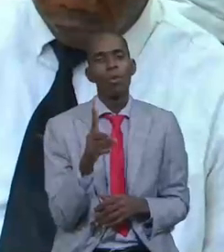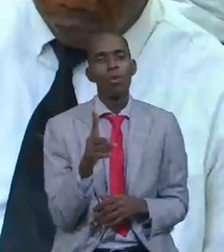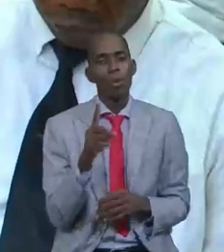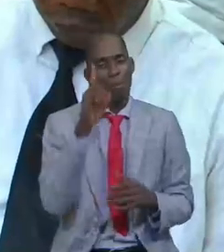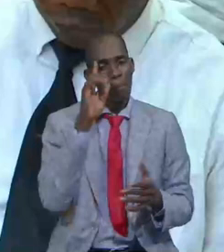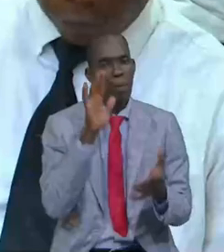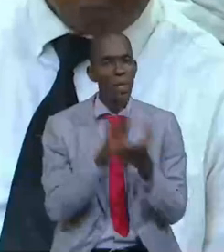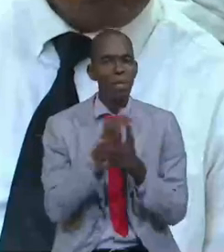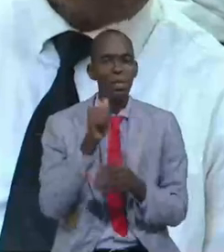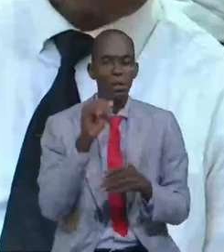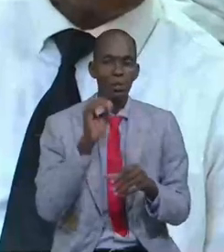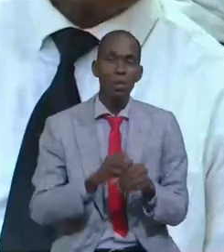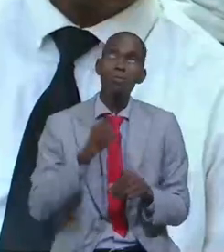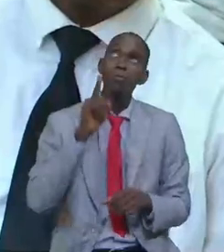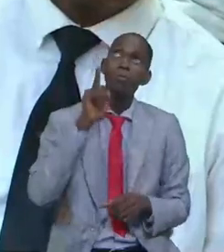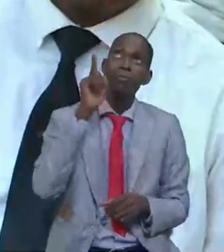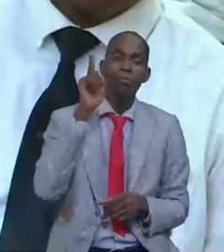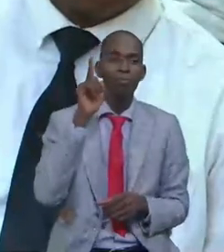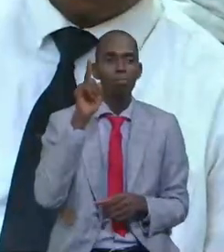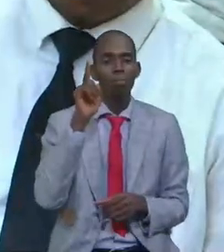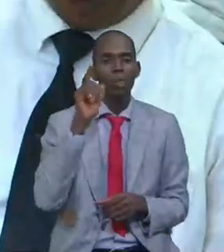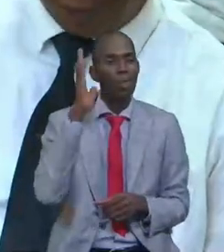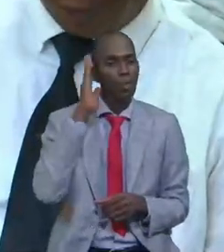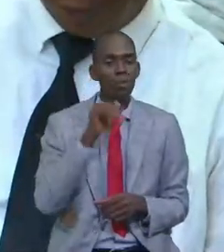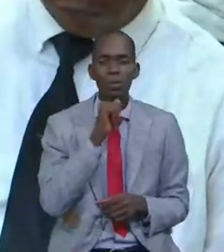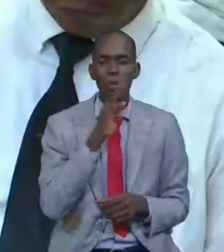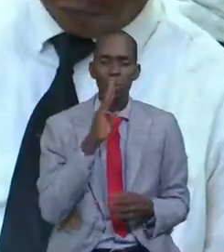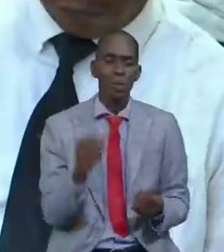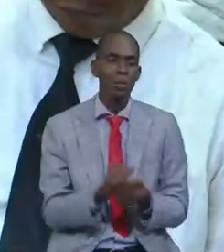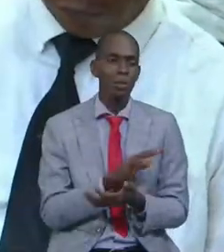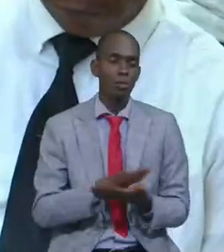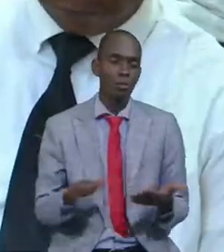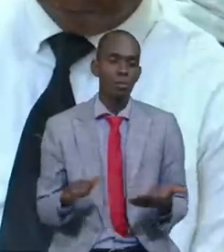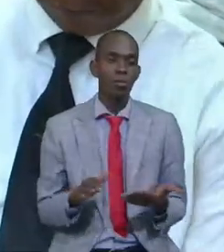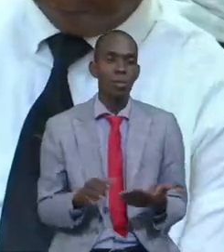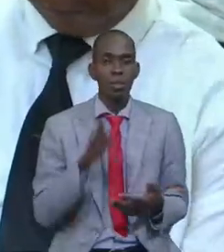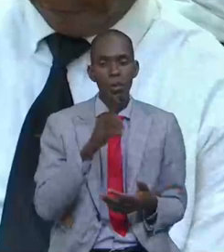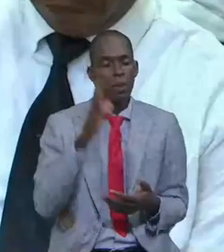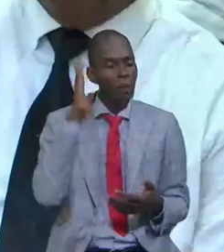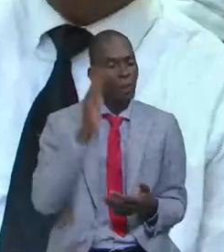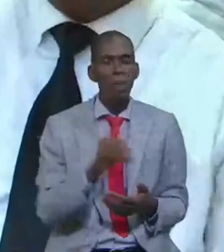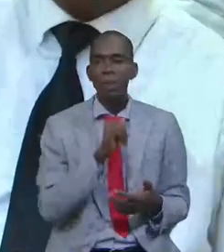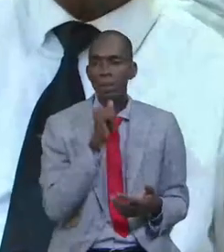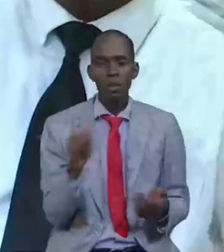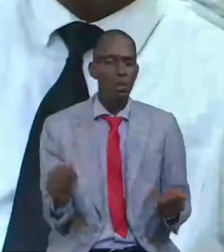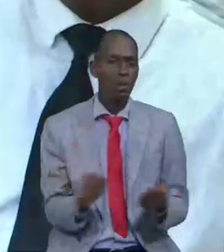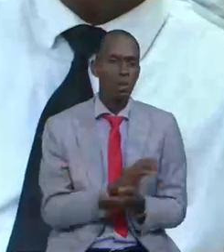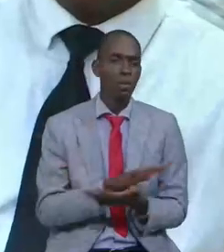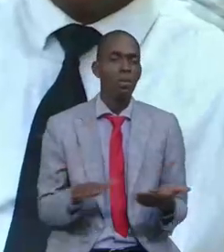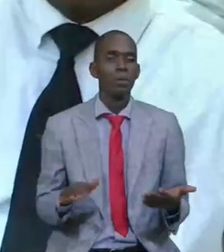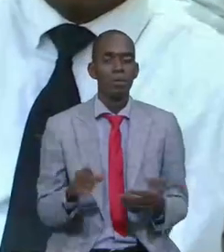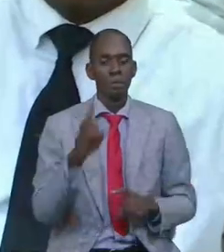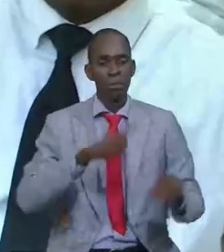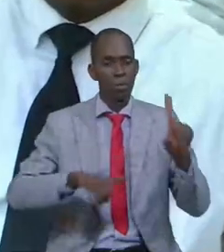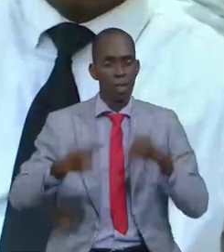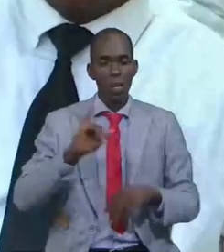crois en lui, ne périsse point. Tu ne vas pas périr. Je ne vais pas